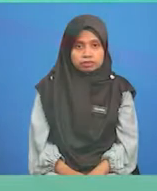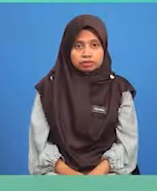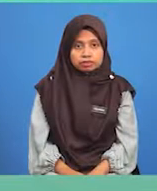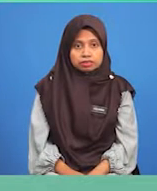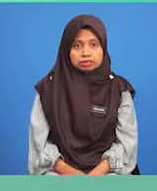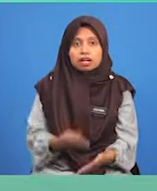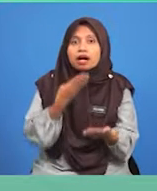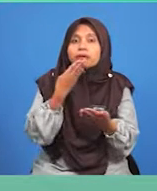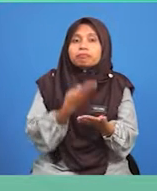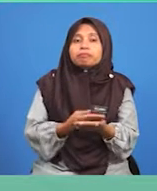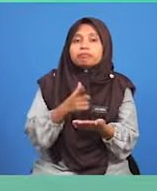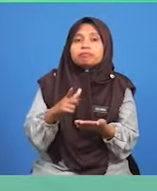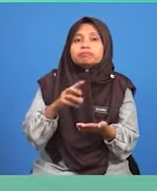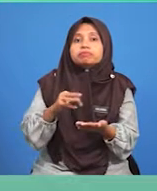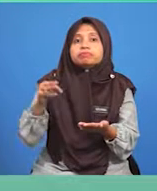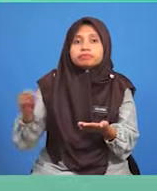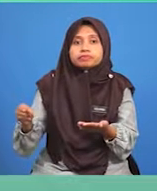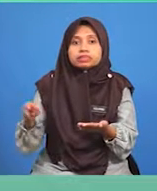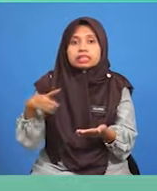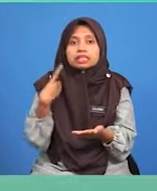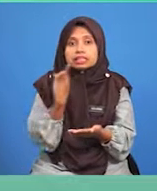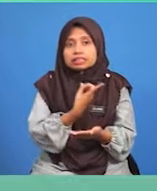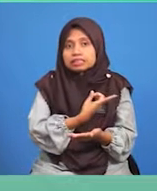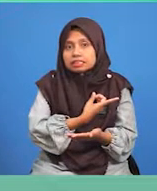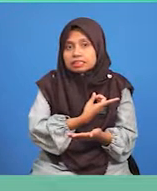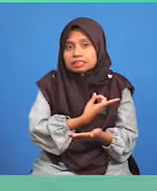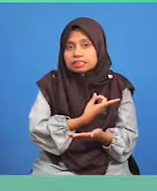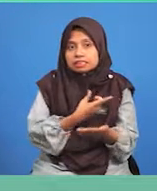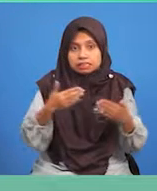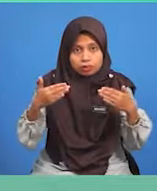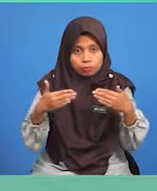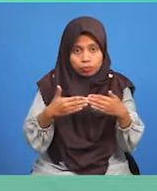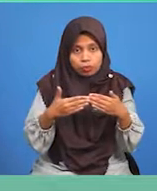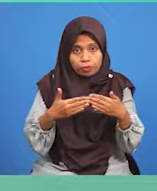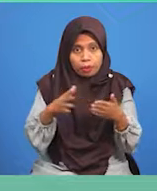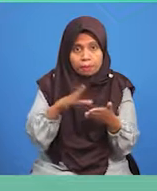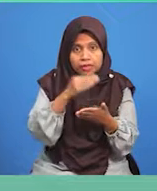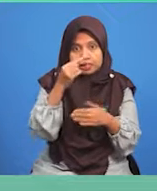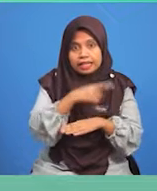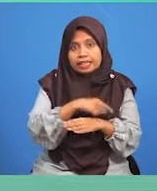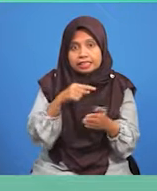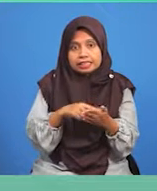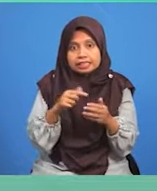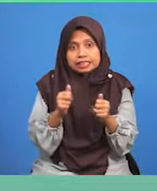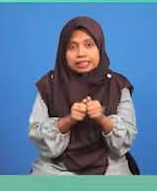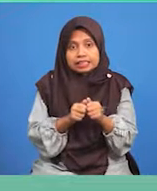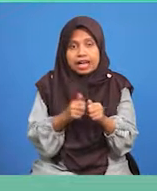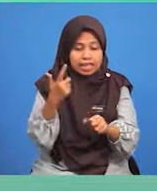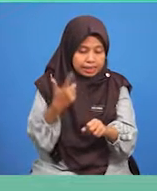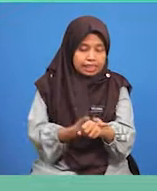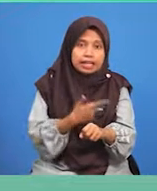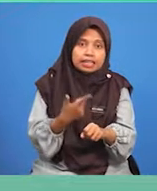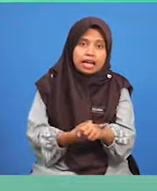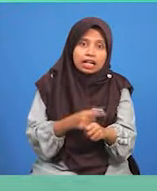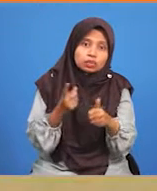mailah murid-murid kita lanjutkan pembelajaran kita hari ini dengan latihan